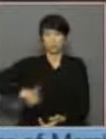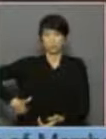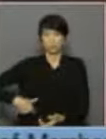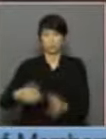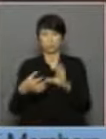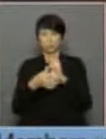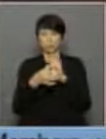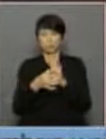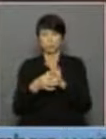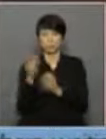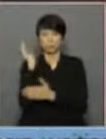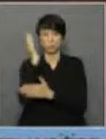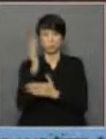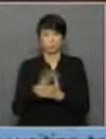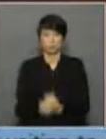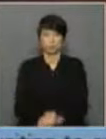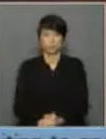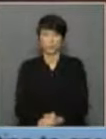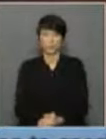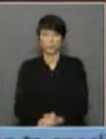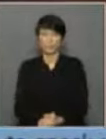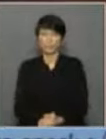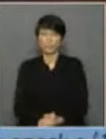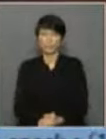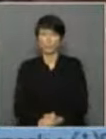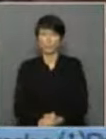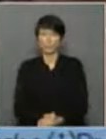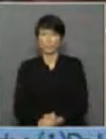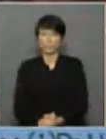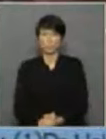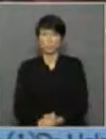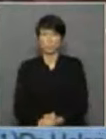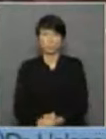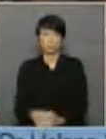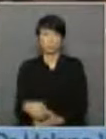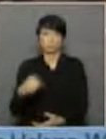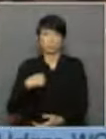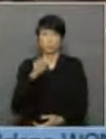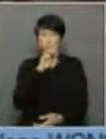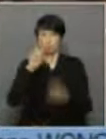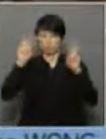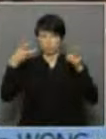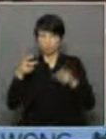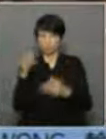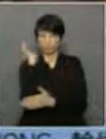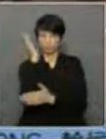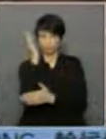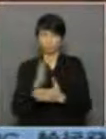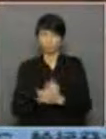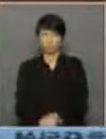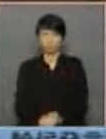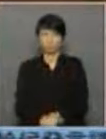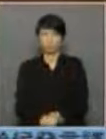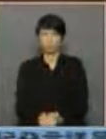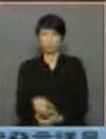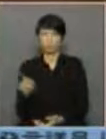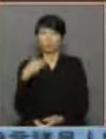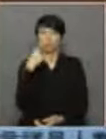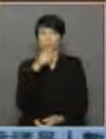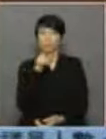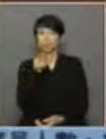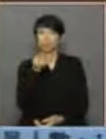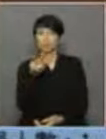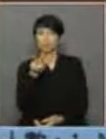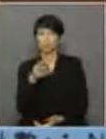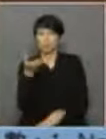題發言。 主席。我都是圍繞這個議題發言的，問題你要看看個比